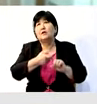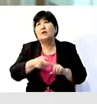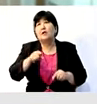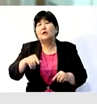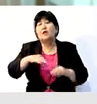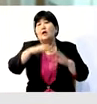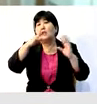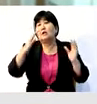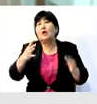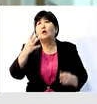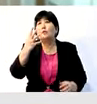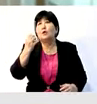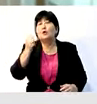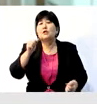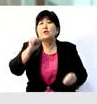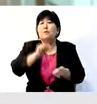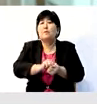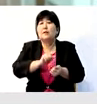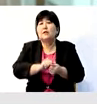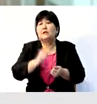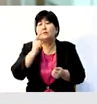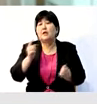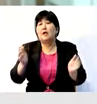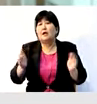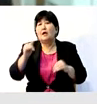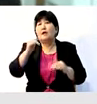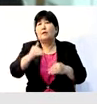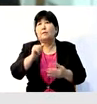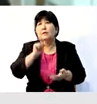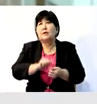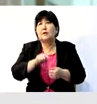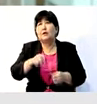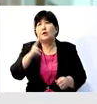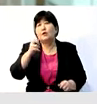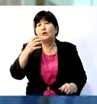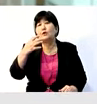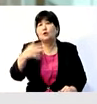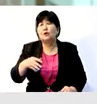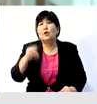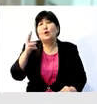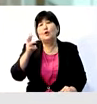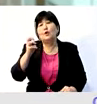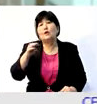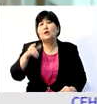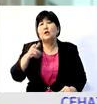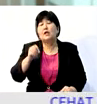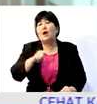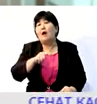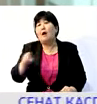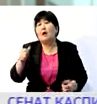500 престей, бір престін қазір. Мысалы, сол кезде 250-300 теңгенің